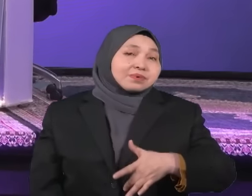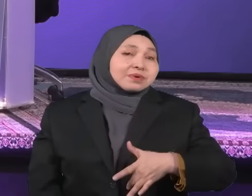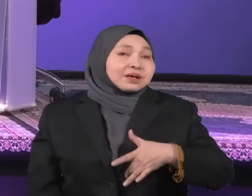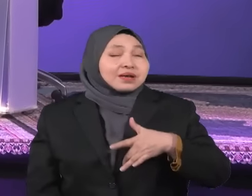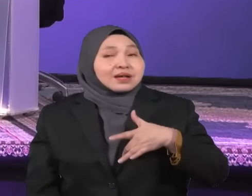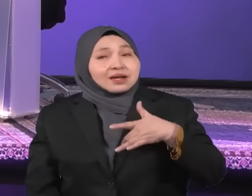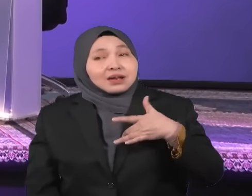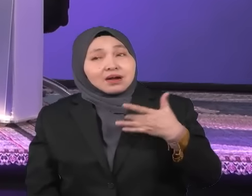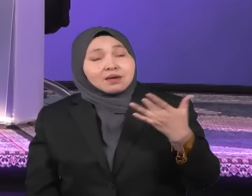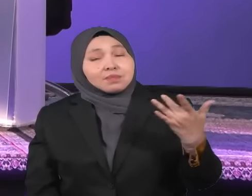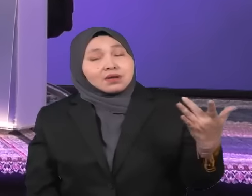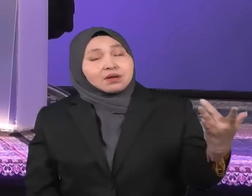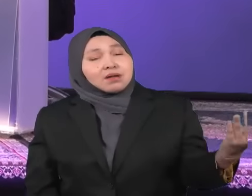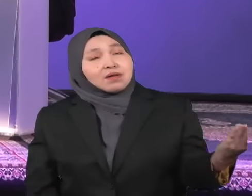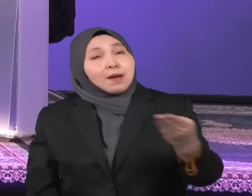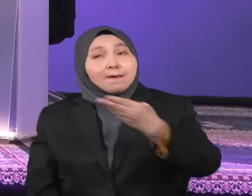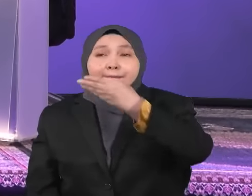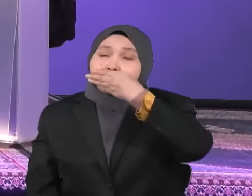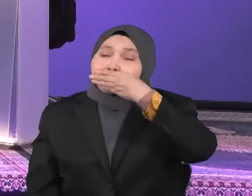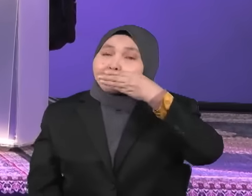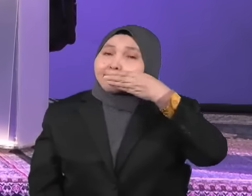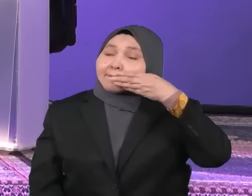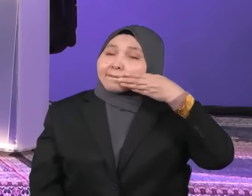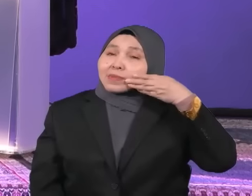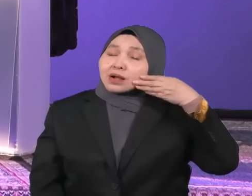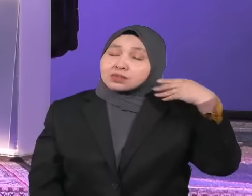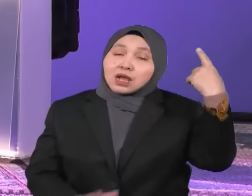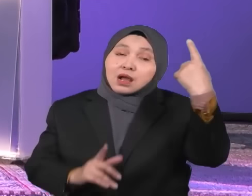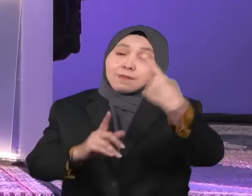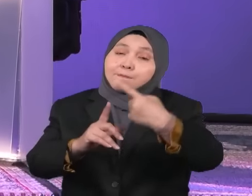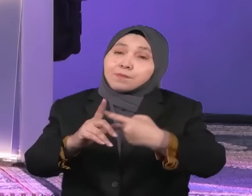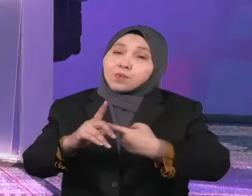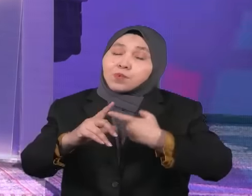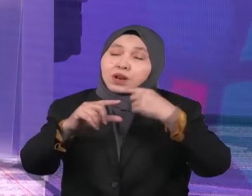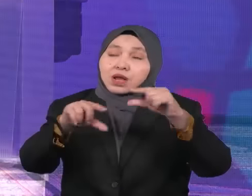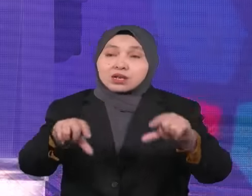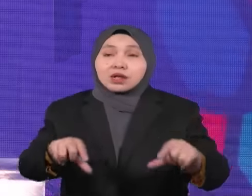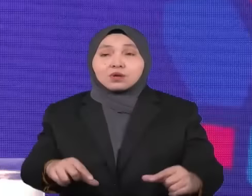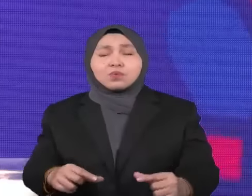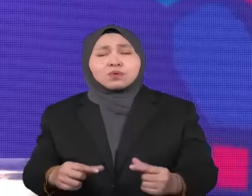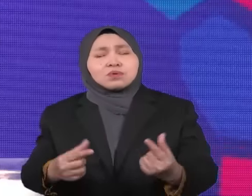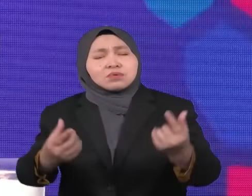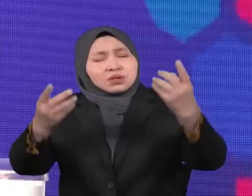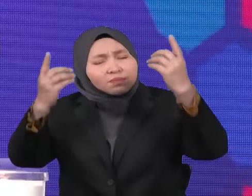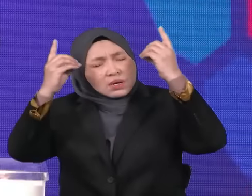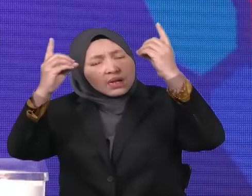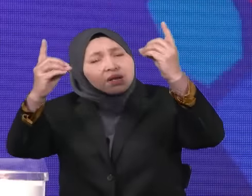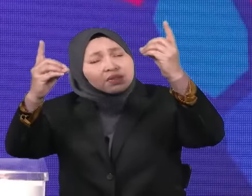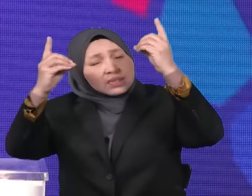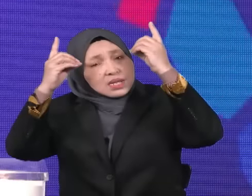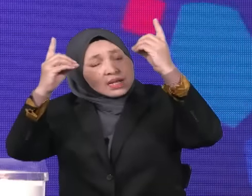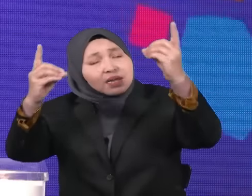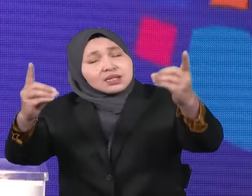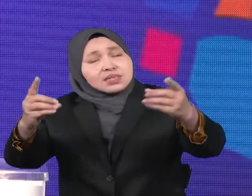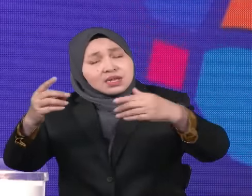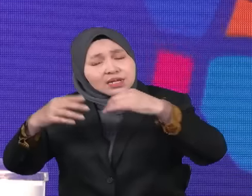rasakan, Ramadan bulan Al-Quran mendidik